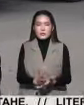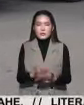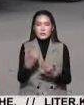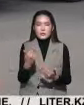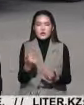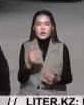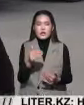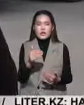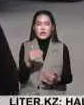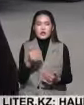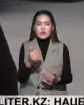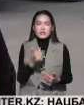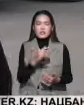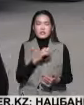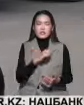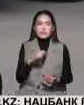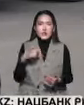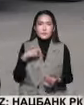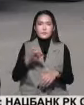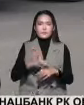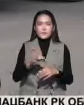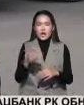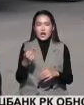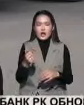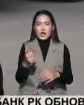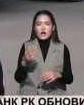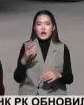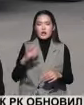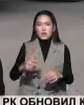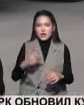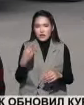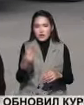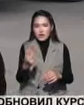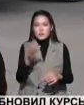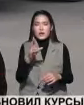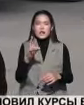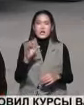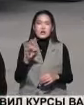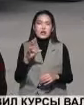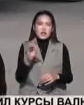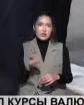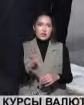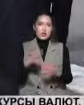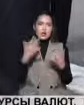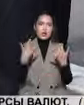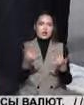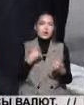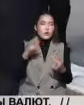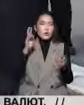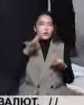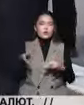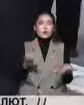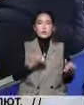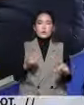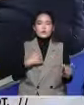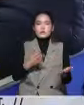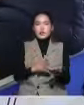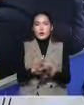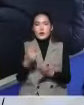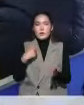2 несовершенных летних сына и сестра-инвалид. Данное время куда мне идти? Мне осталось 6 лет до